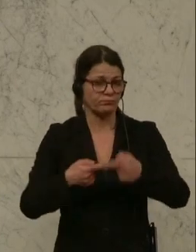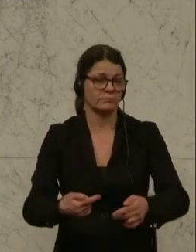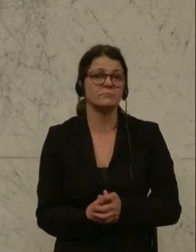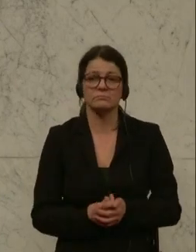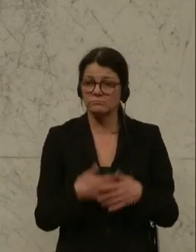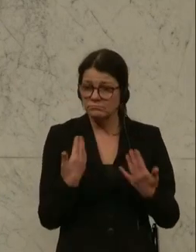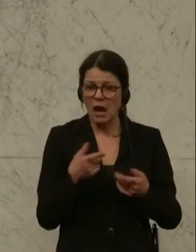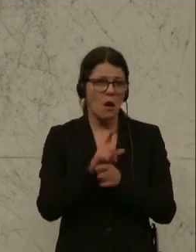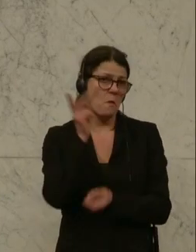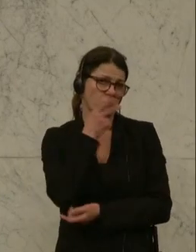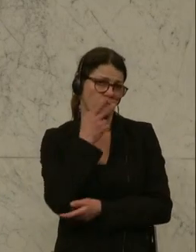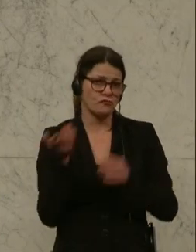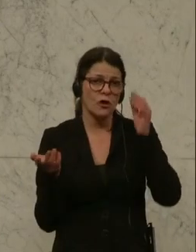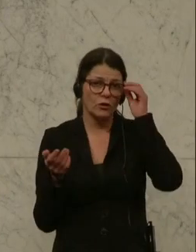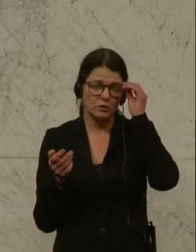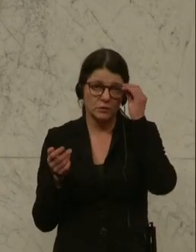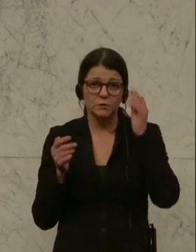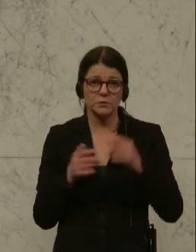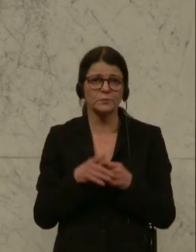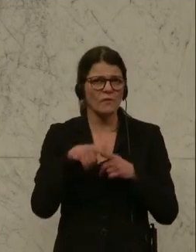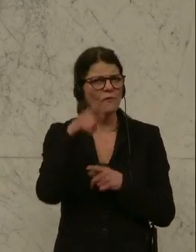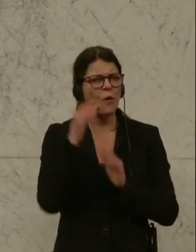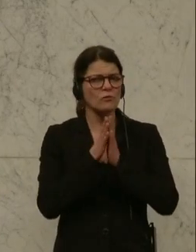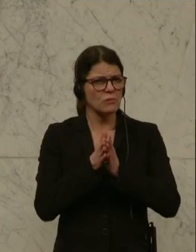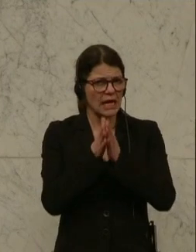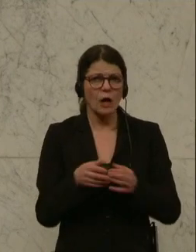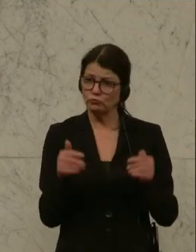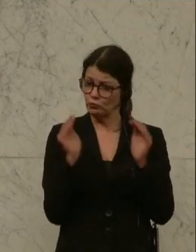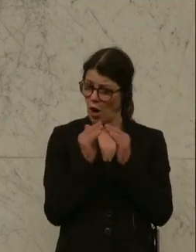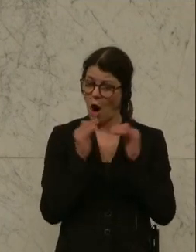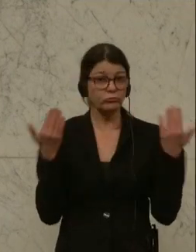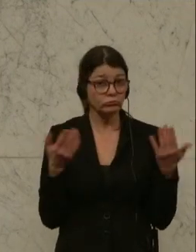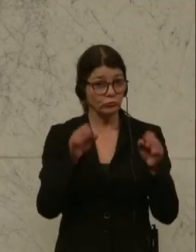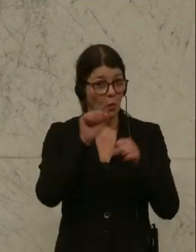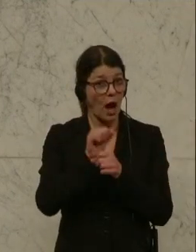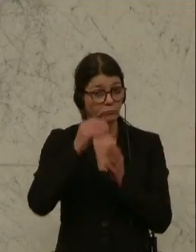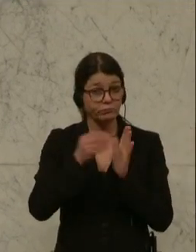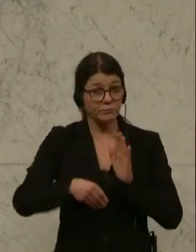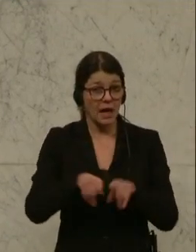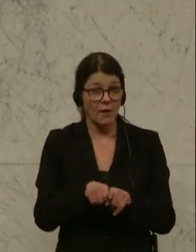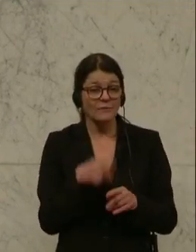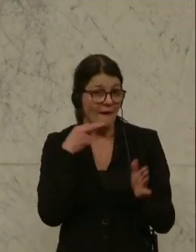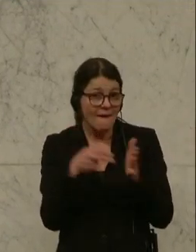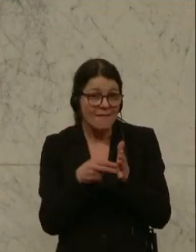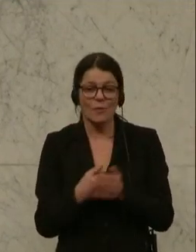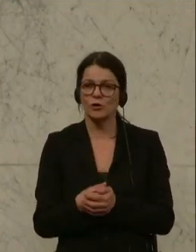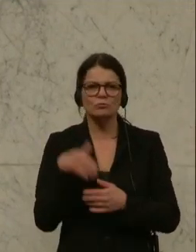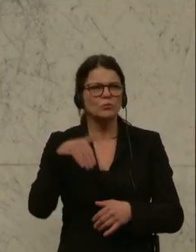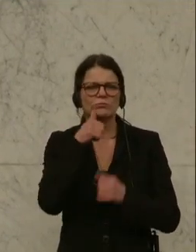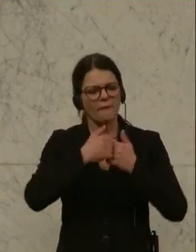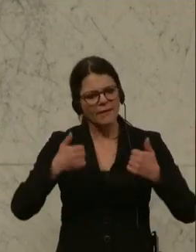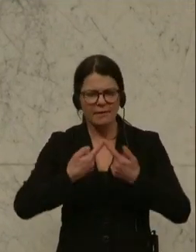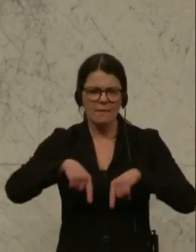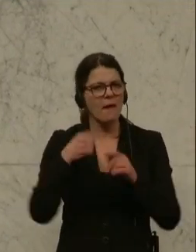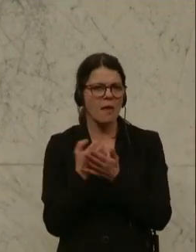so ist es schon selbstverständlich dass sie ein Volksbegehren von zu Hause aus unterstützen können nämlich elektronisch und nicht mehr aufs